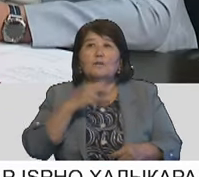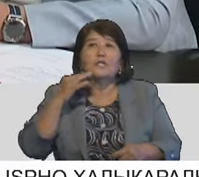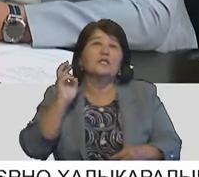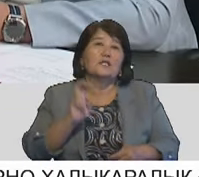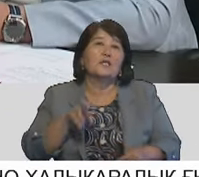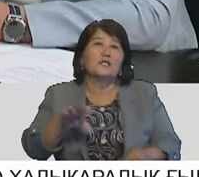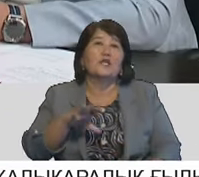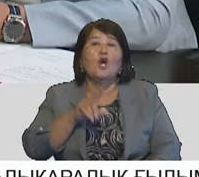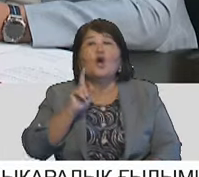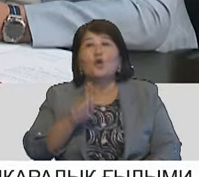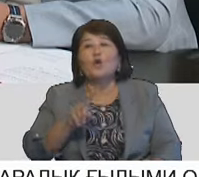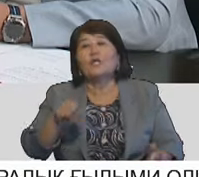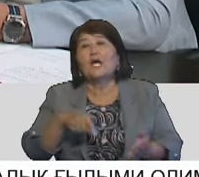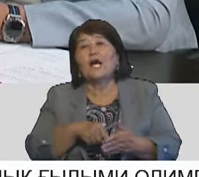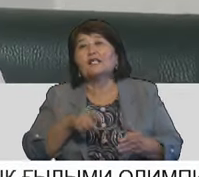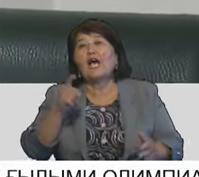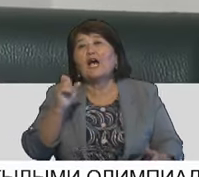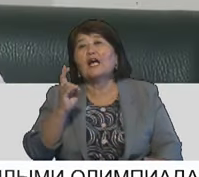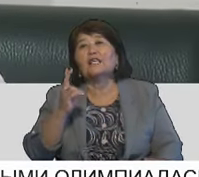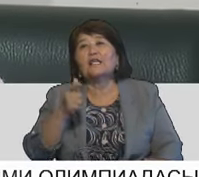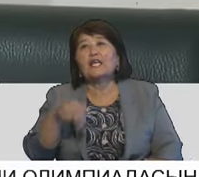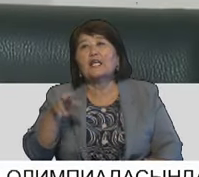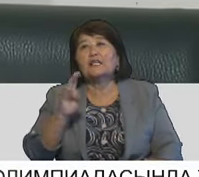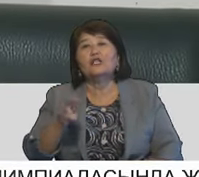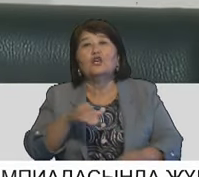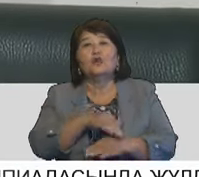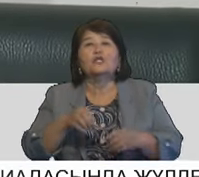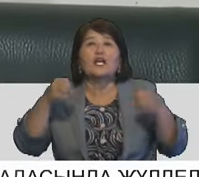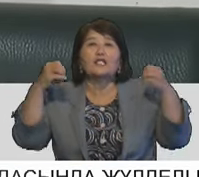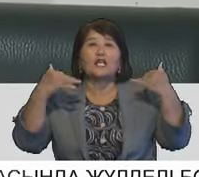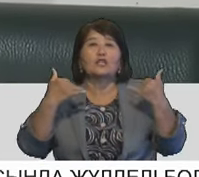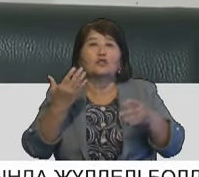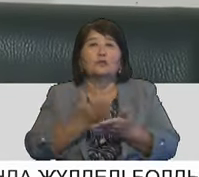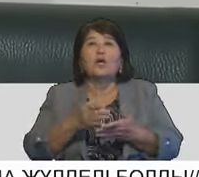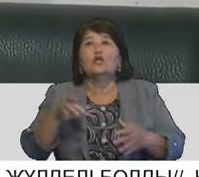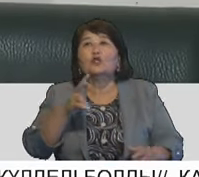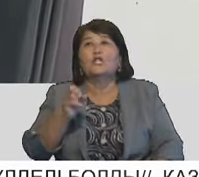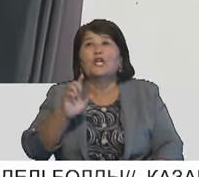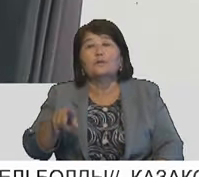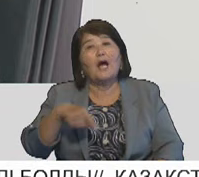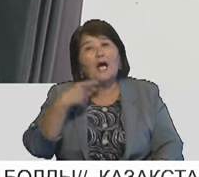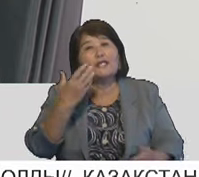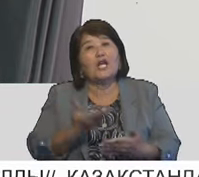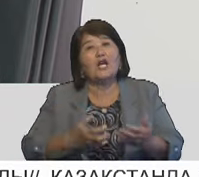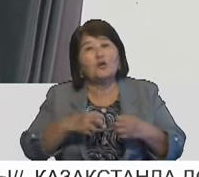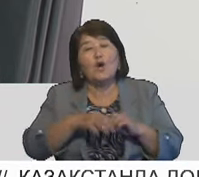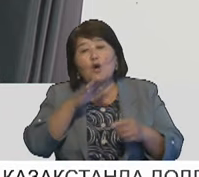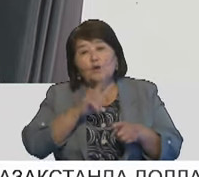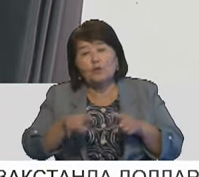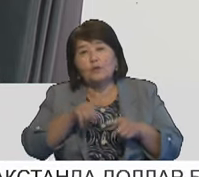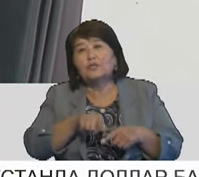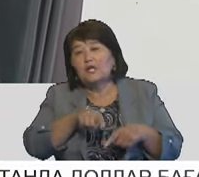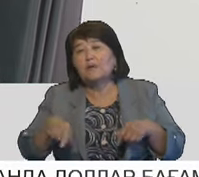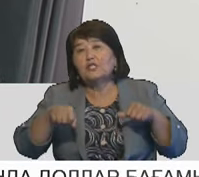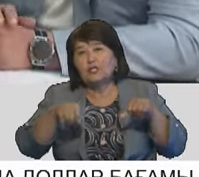мәселемен келіпті. Ол қаладағы Хангелдин көшесіне жарық жүргізіп беруді сұрайды. Нұрлыбек Нәлібаев аталған мәселені көп ұзамай шешіп